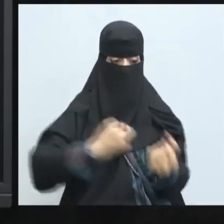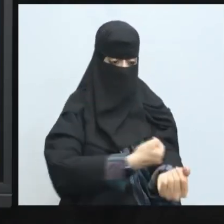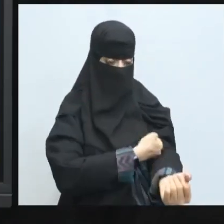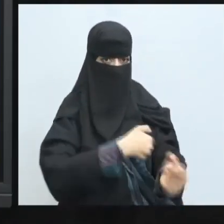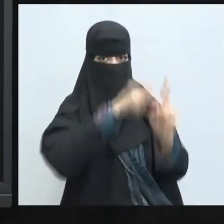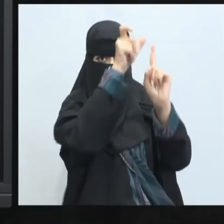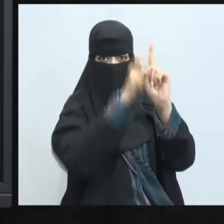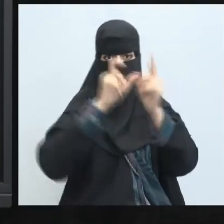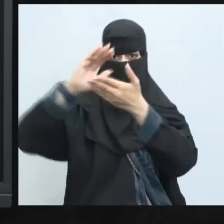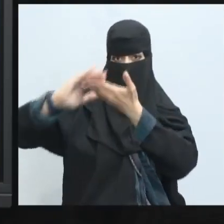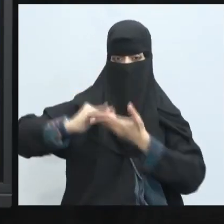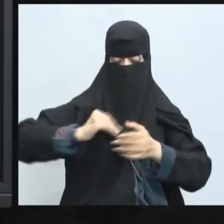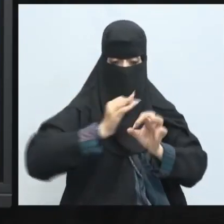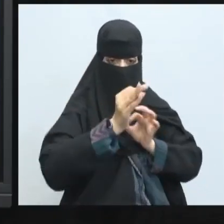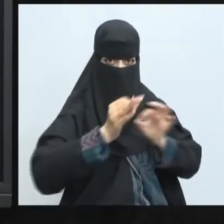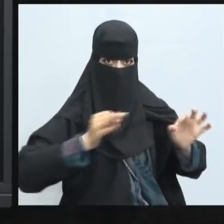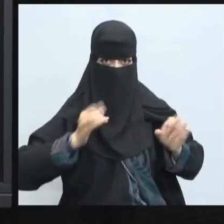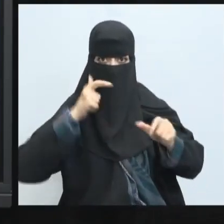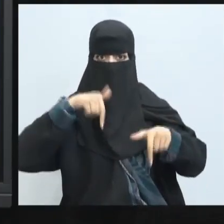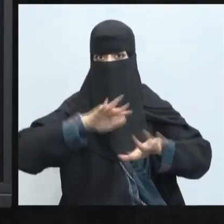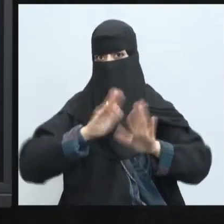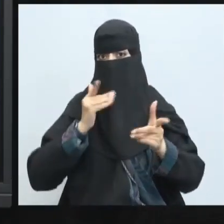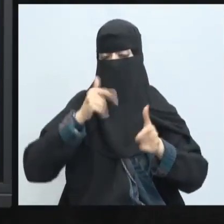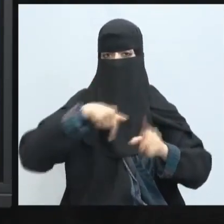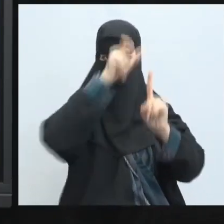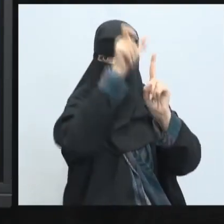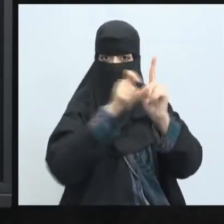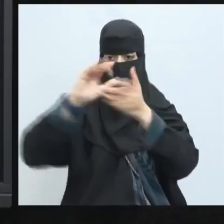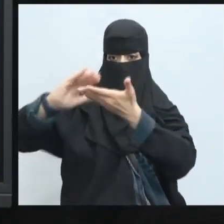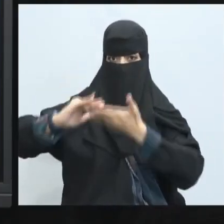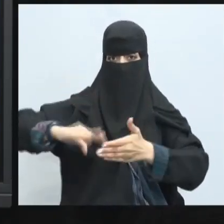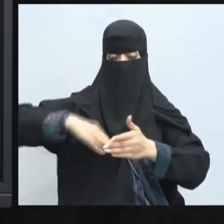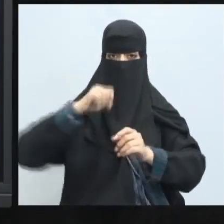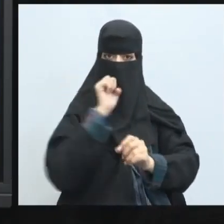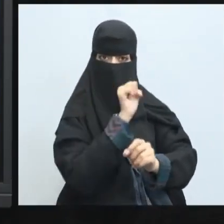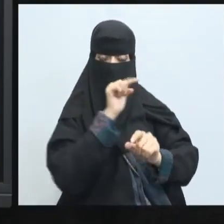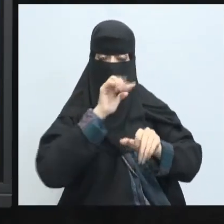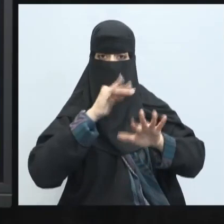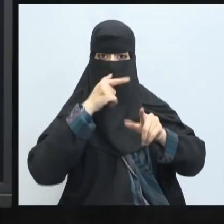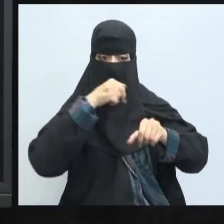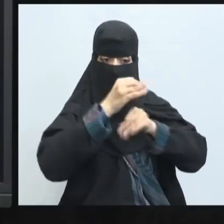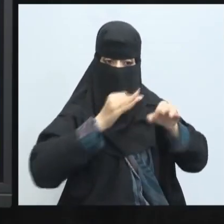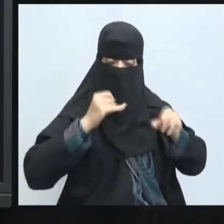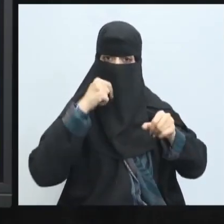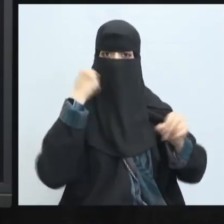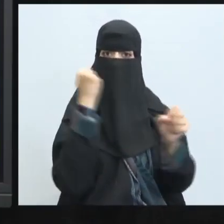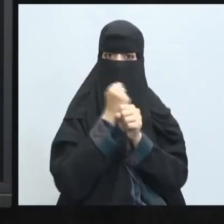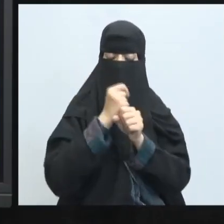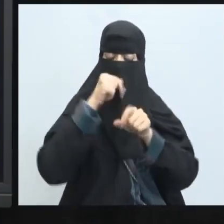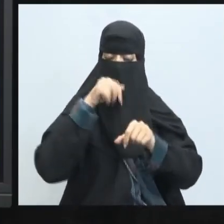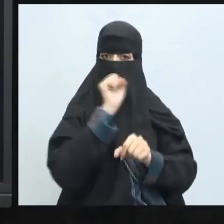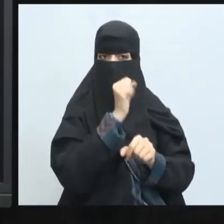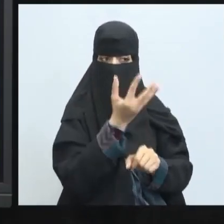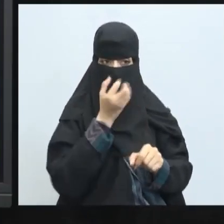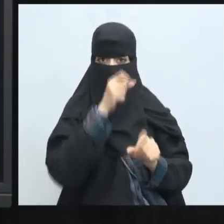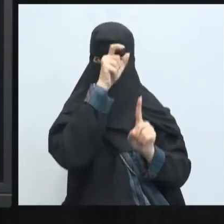سكرتاريه عفوا هندسيه ذكرنا قد يكون السكرتير متخصص في الهندسه وبالتالي الاعمال قد تكون او السكرتاريا قد